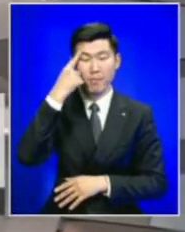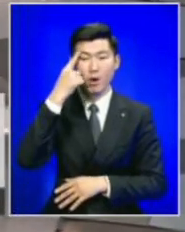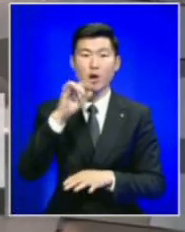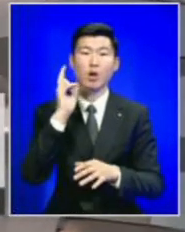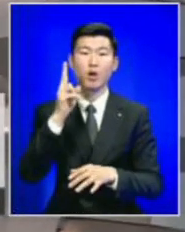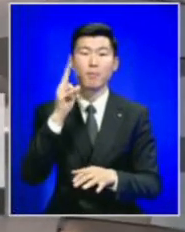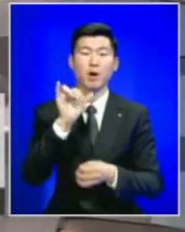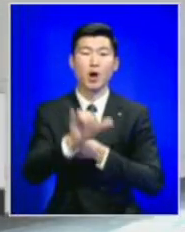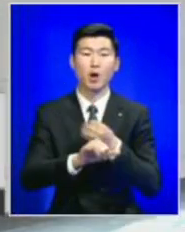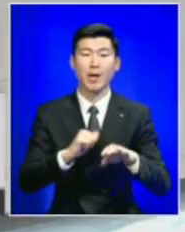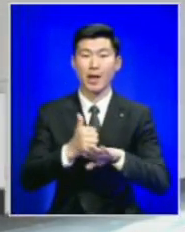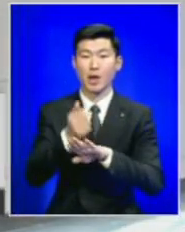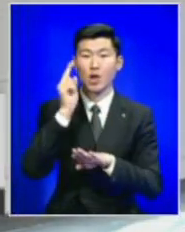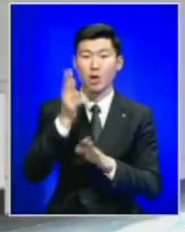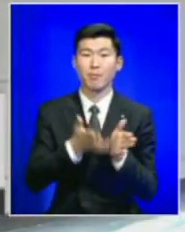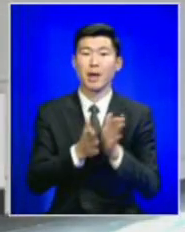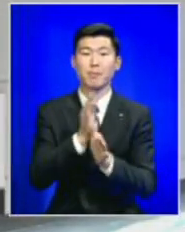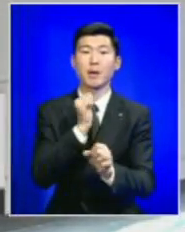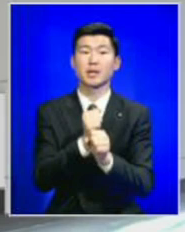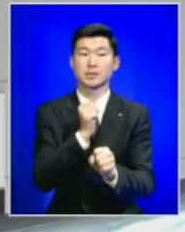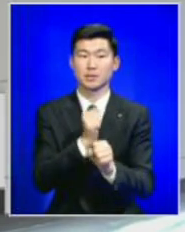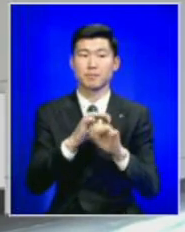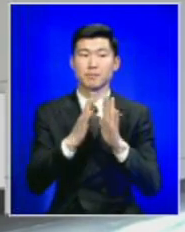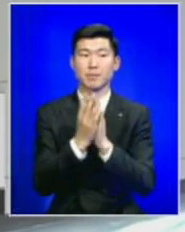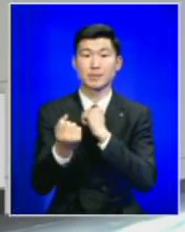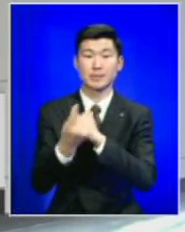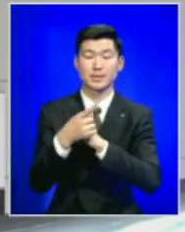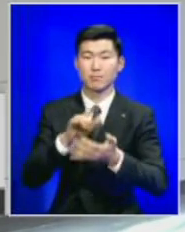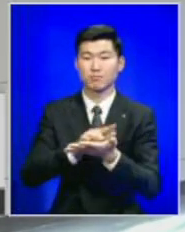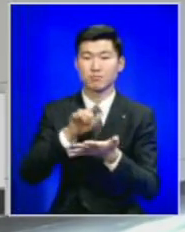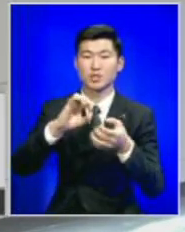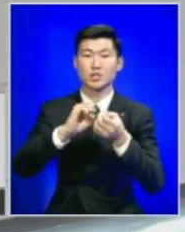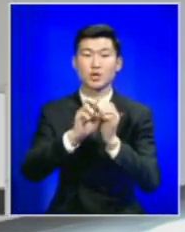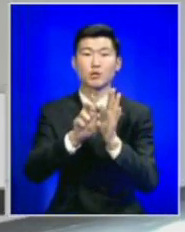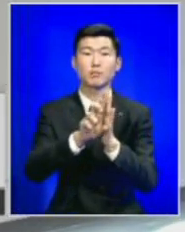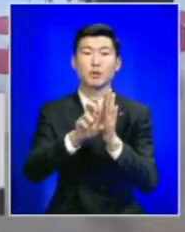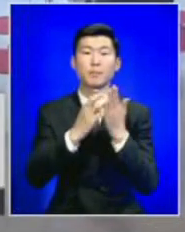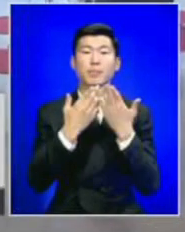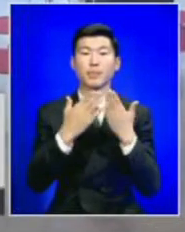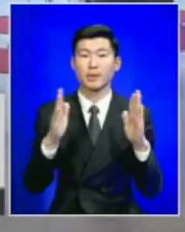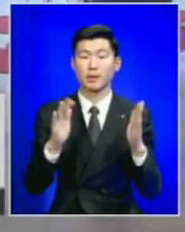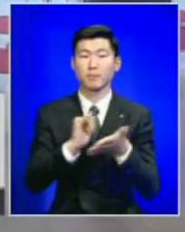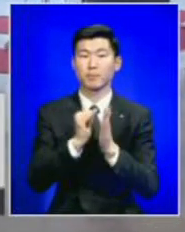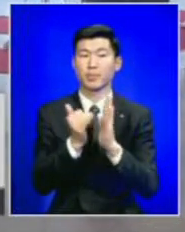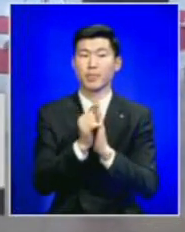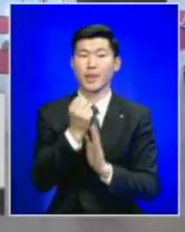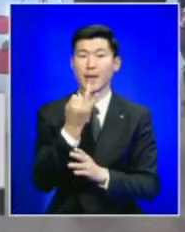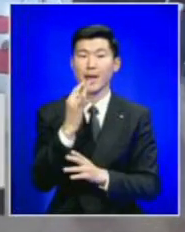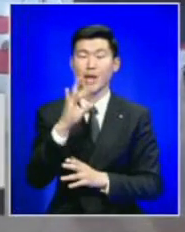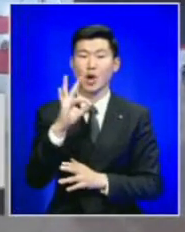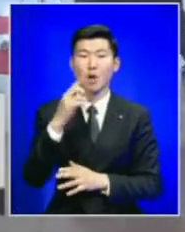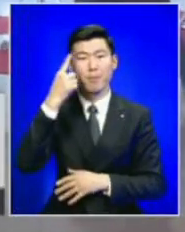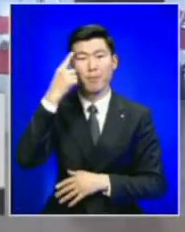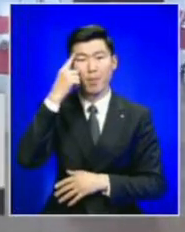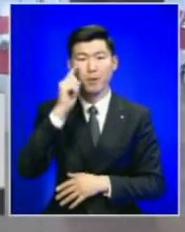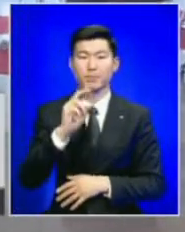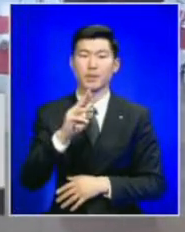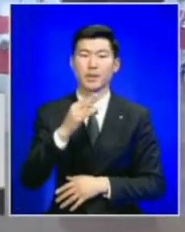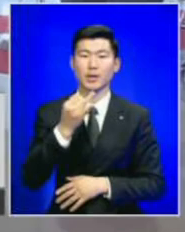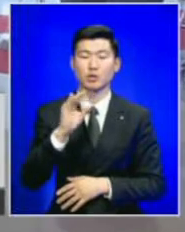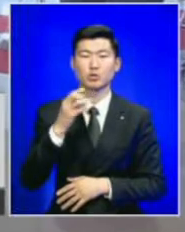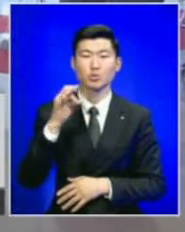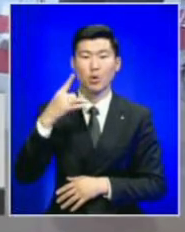аялал жуулчлалын компаниудтай хамтран ажиллах, захиалгад нислэх үйлдэх боломж нэгдчихэ. Тухайлбал Aira Mongolia компани Cruise Tour